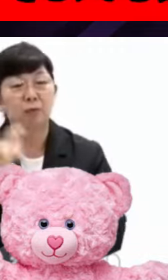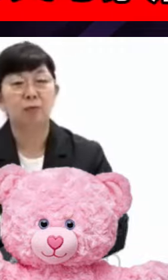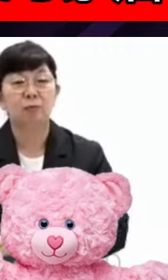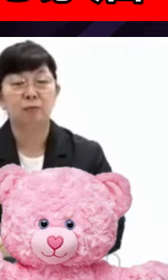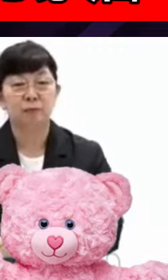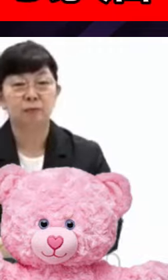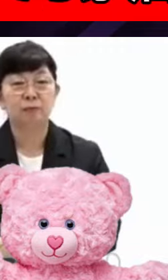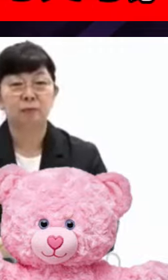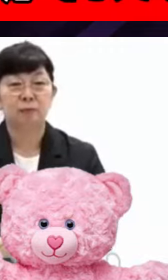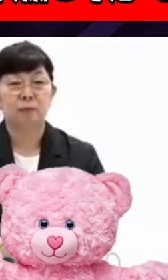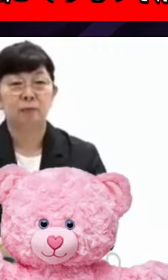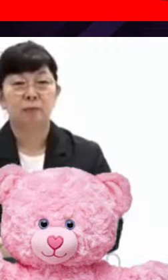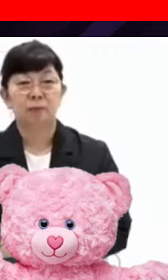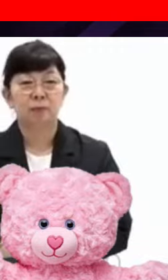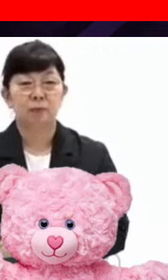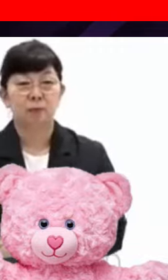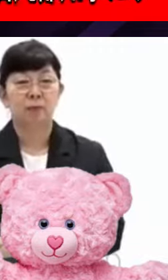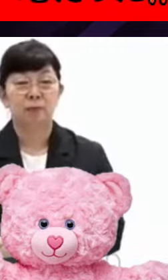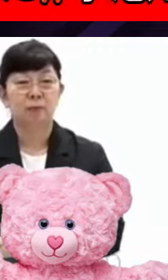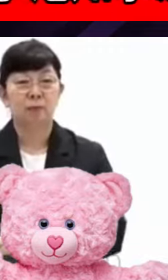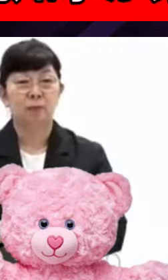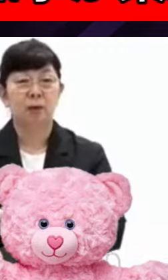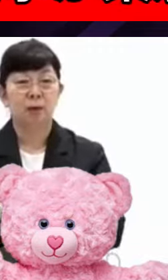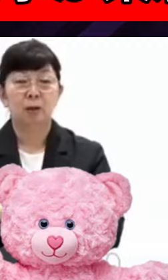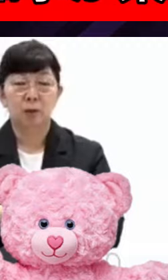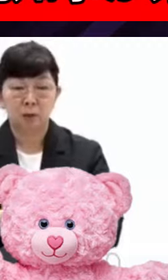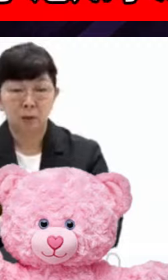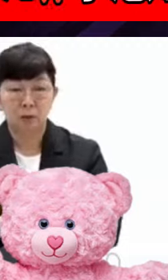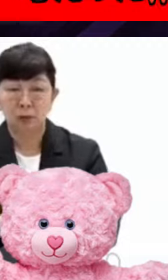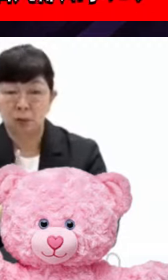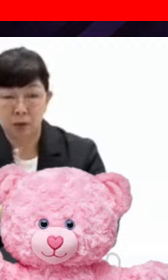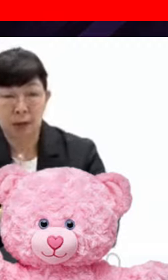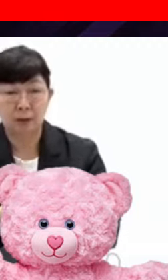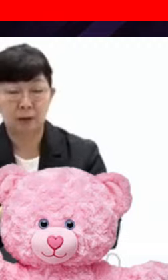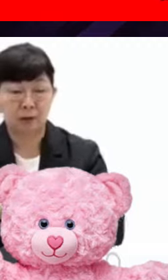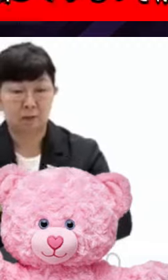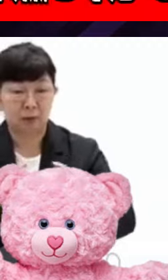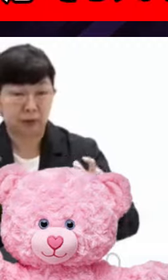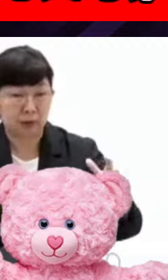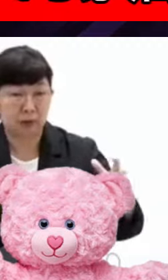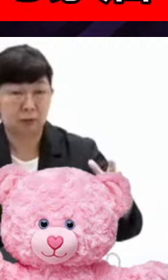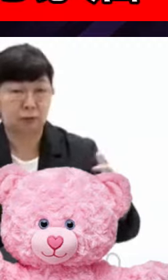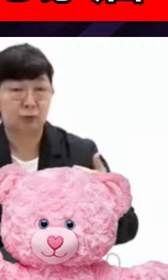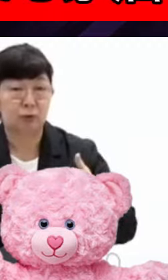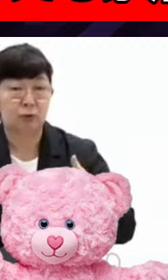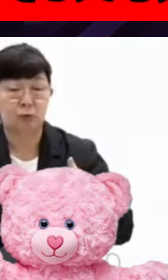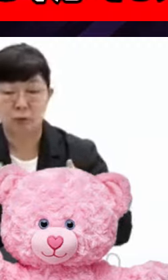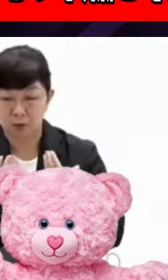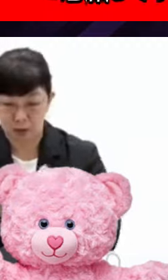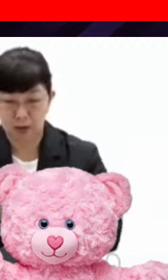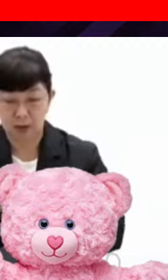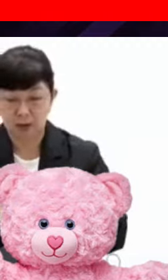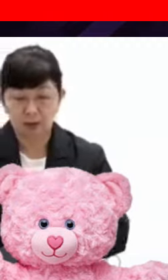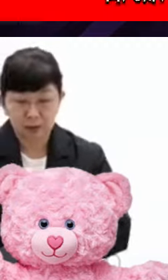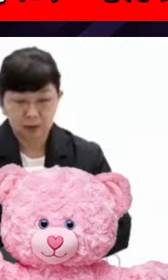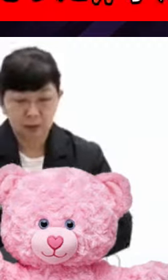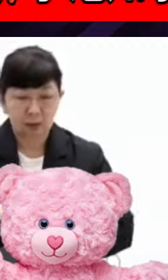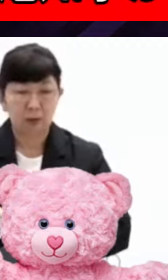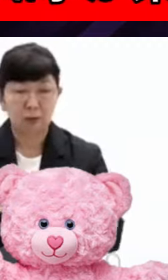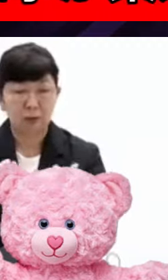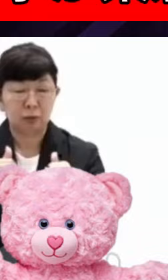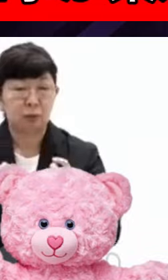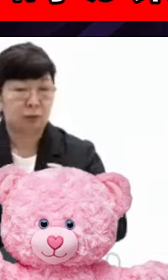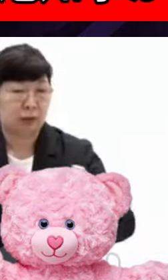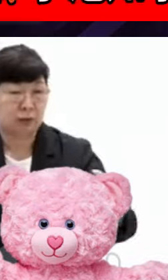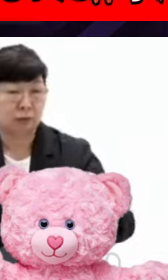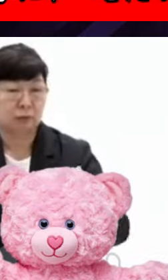います。むしろいかにしてパイを増やすかを今議論すべきなのではないでしょうか。その